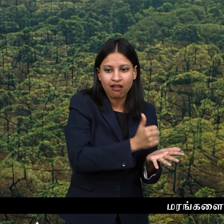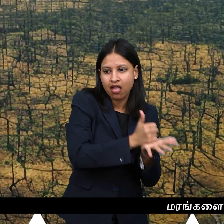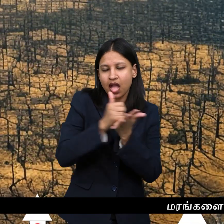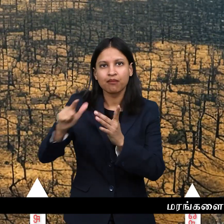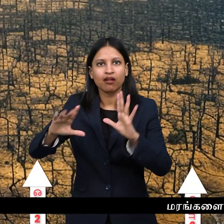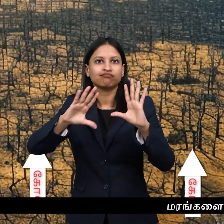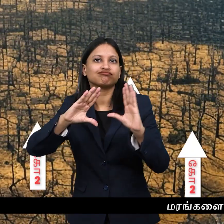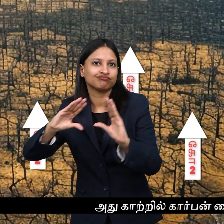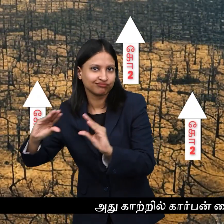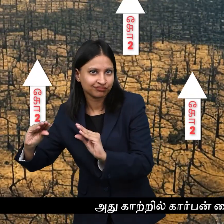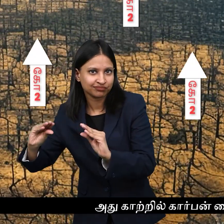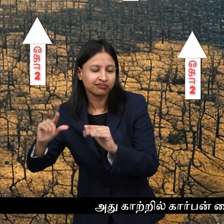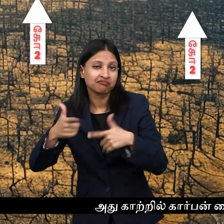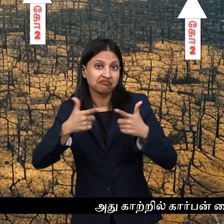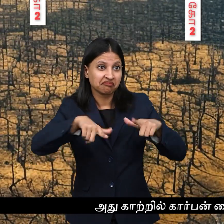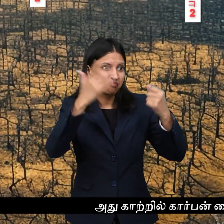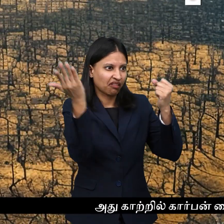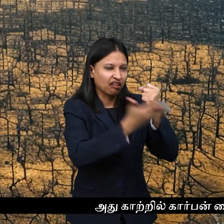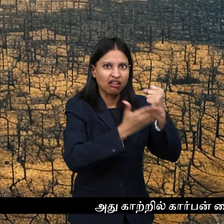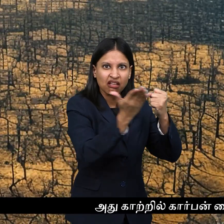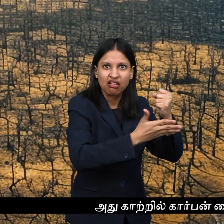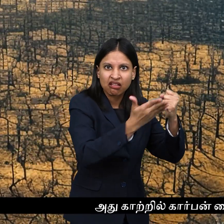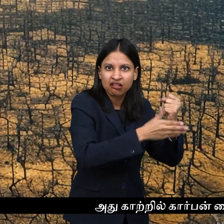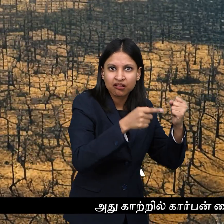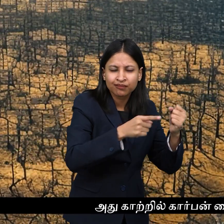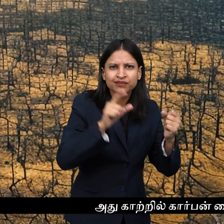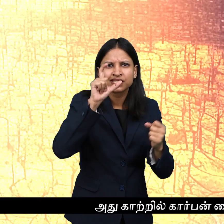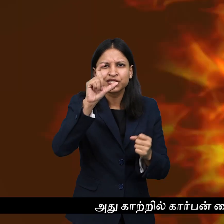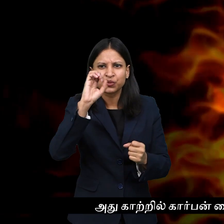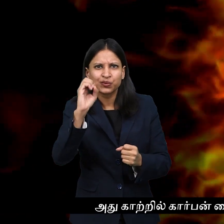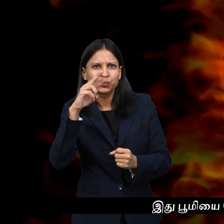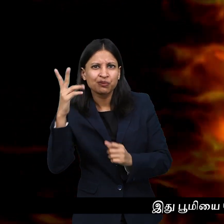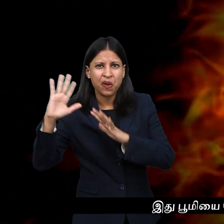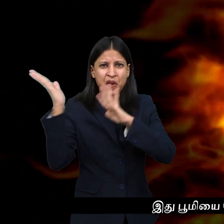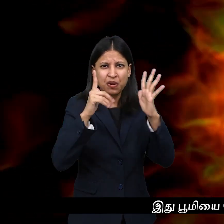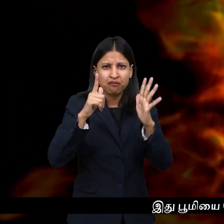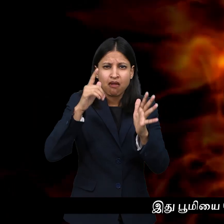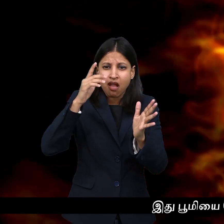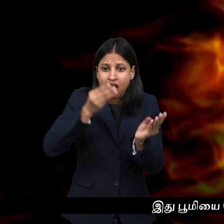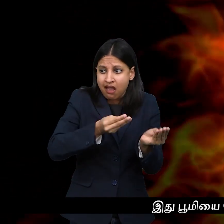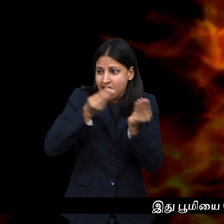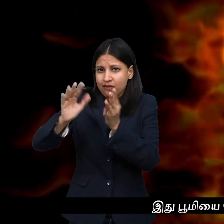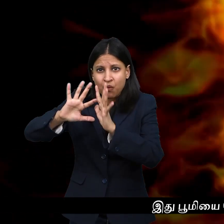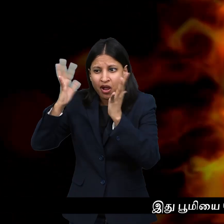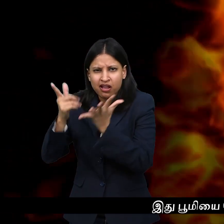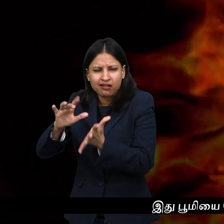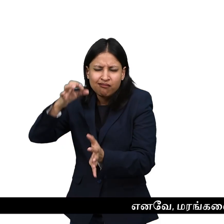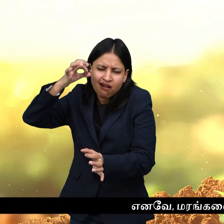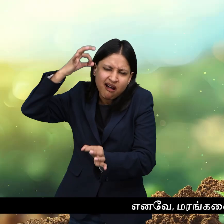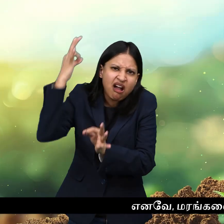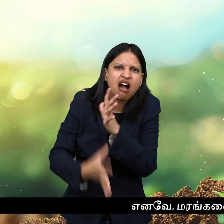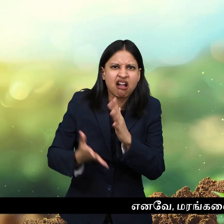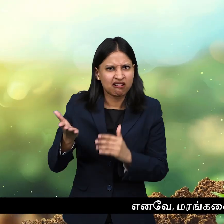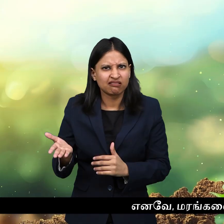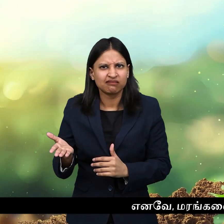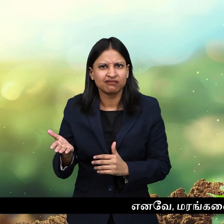மரங்களை வெட்டும் போது அது காற்றில் கார்பன் டை ஆக்சைடை அதிகரிக்கிறது. இது பூமியை வெப்பமாக்குகிறது.